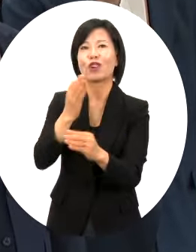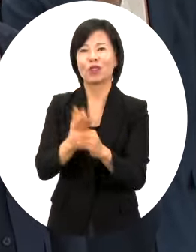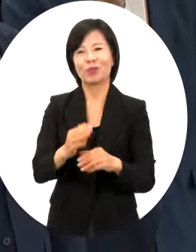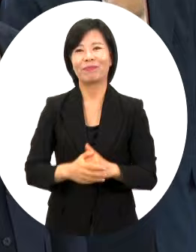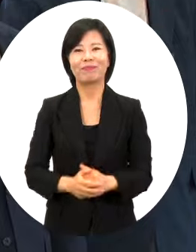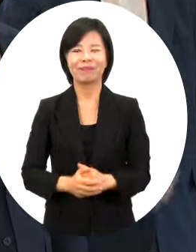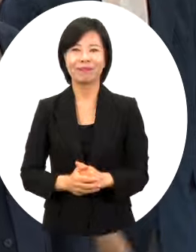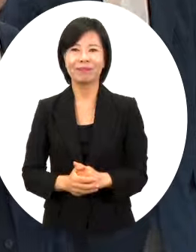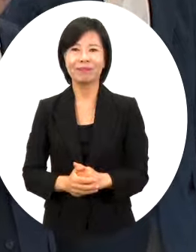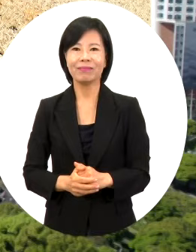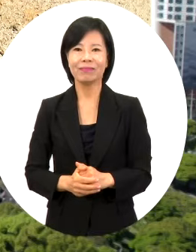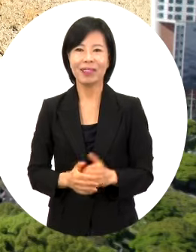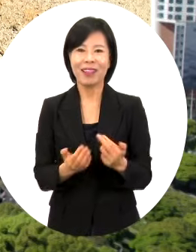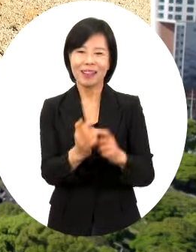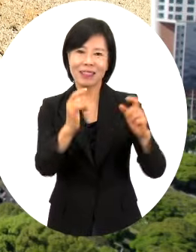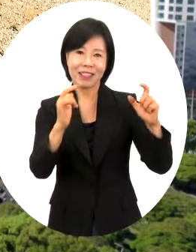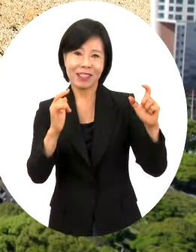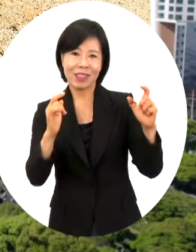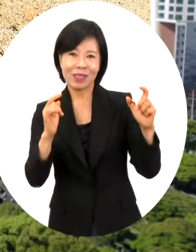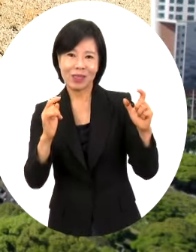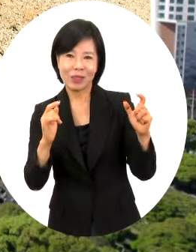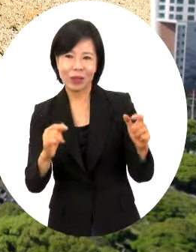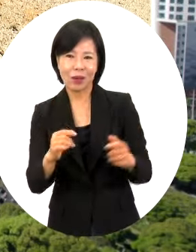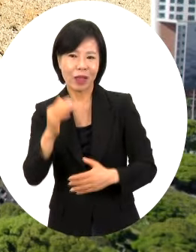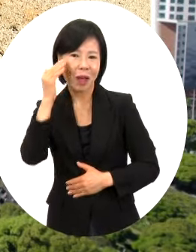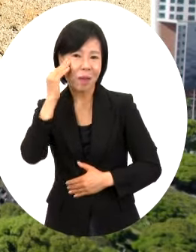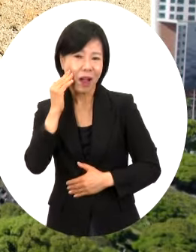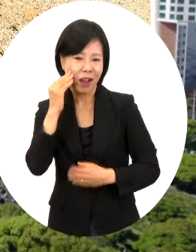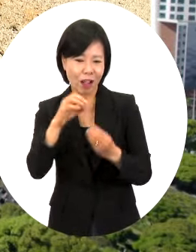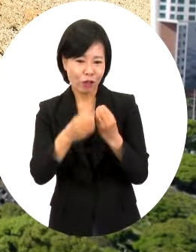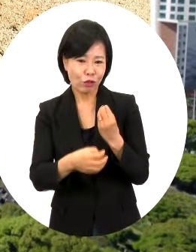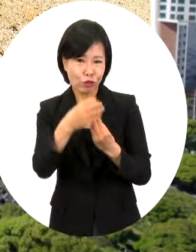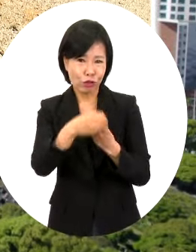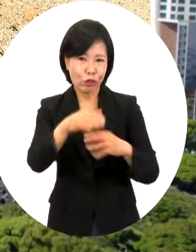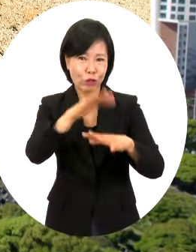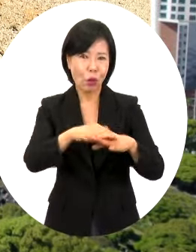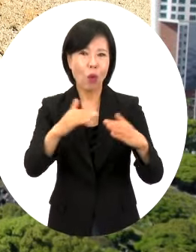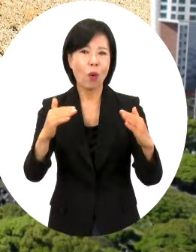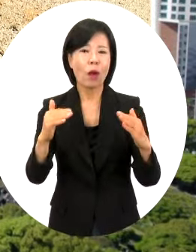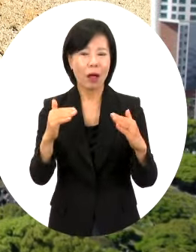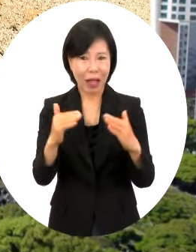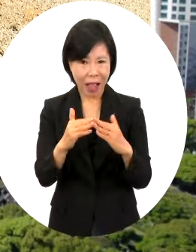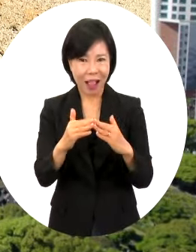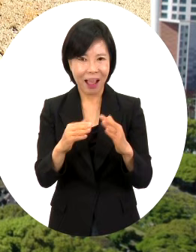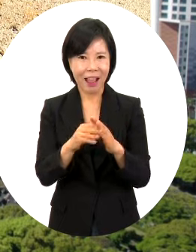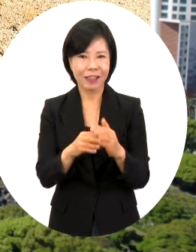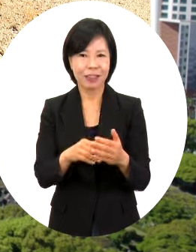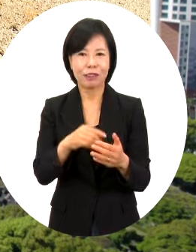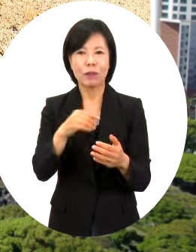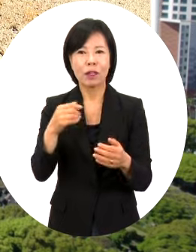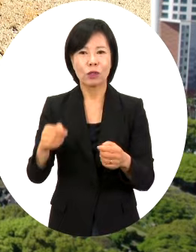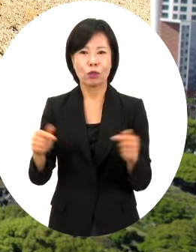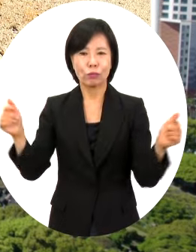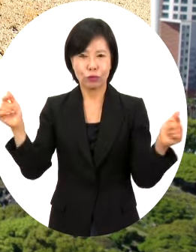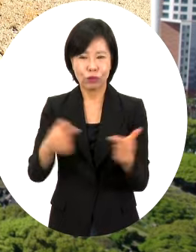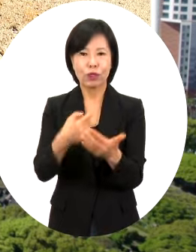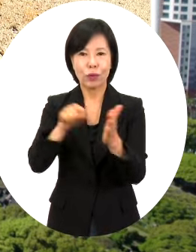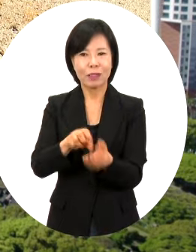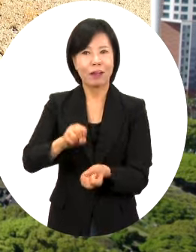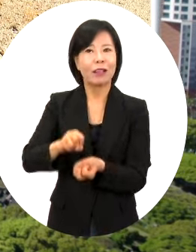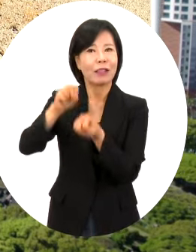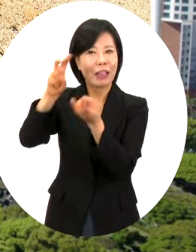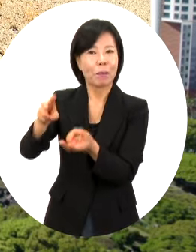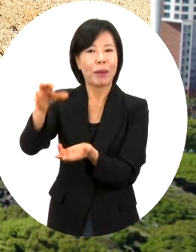지정해 운영 중입니다. 제주도가 풋귤 농가의 부담을 덜어주기 위해 잔류농약 안전성